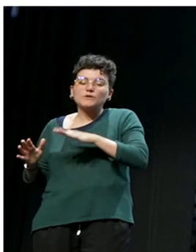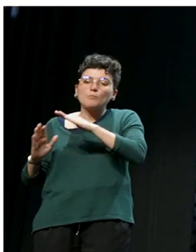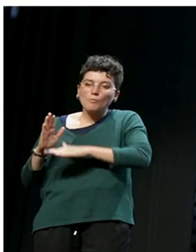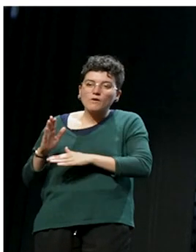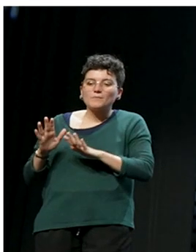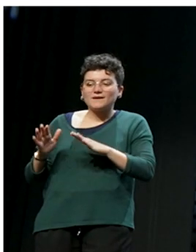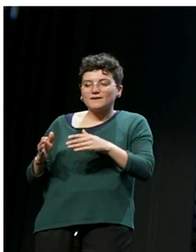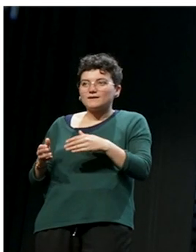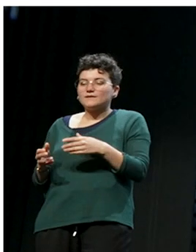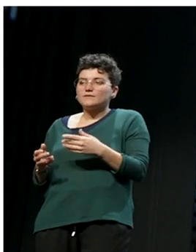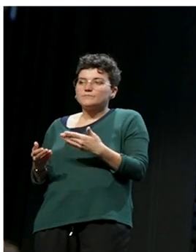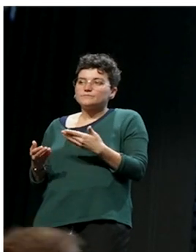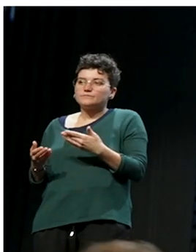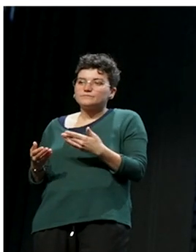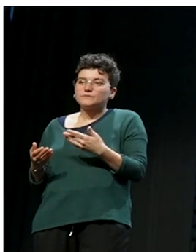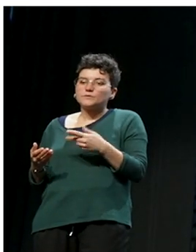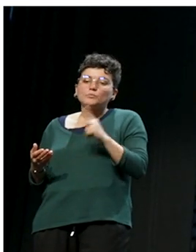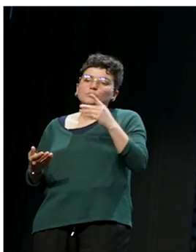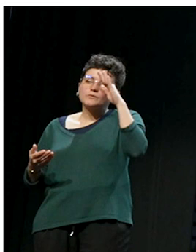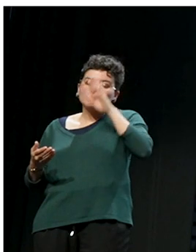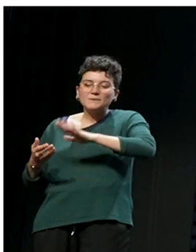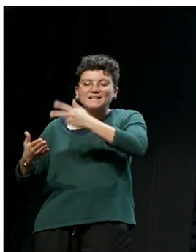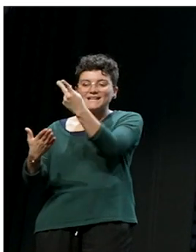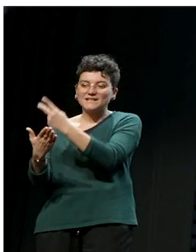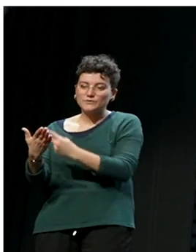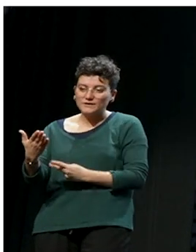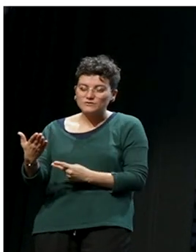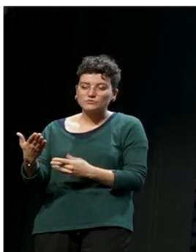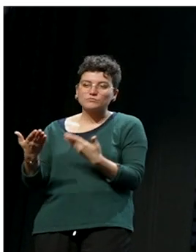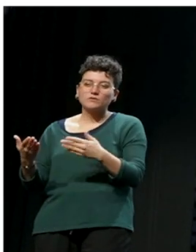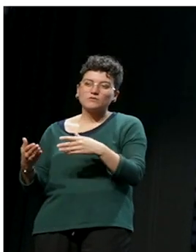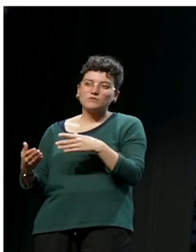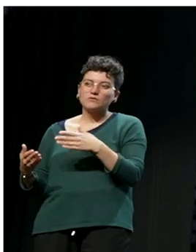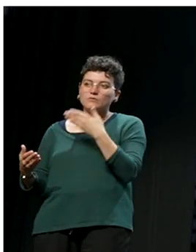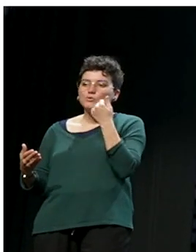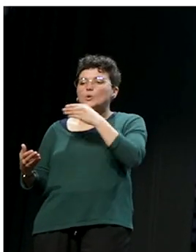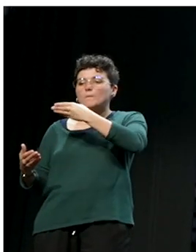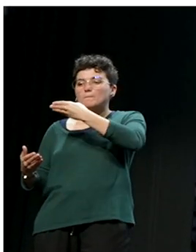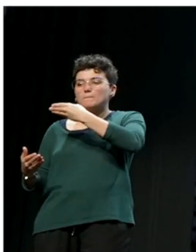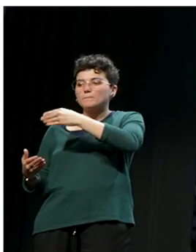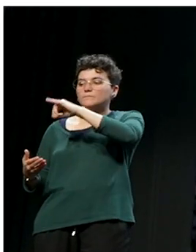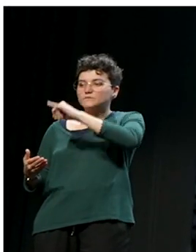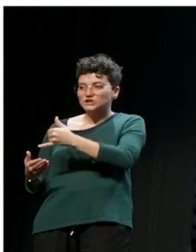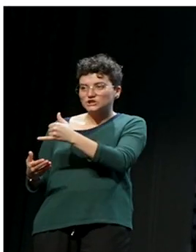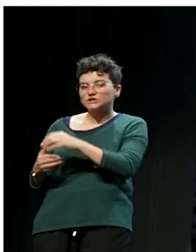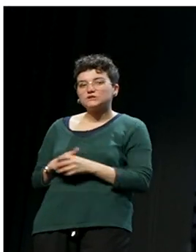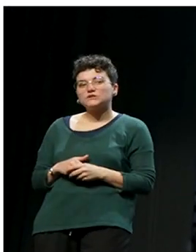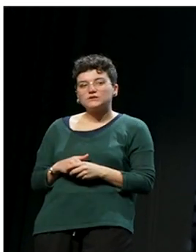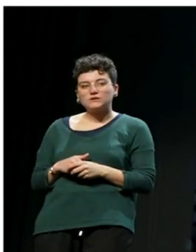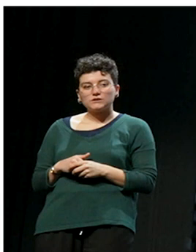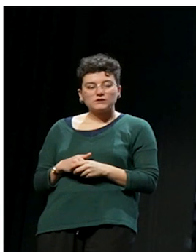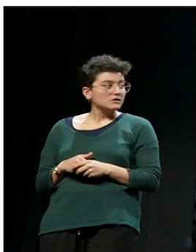a vraiment une longueur d'avance. Après, il faut bien savoir le maîtriser, parce que Midjourney, c'est sur Discord, il y a plein de lignes de commandes, c'est-à-dire